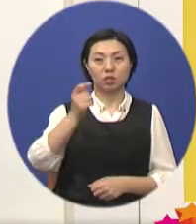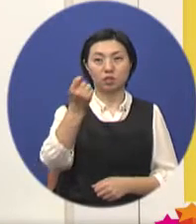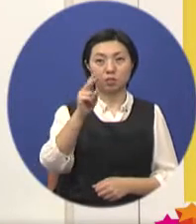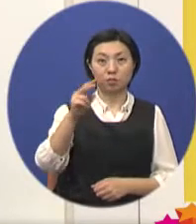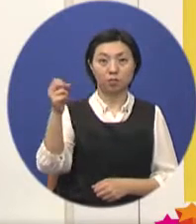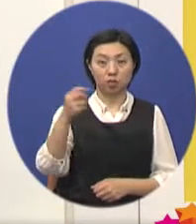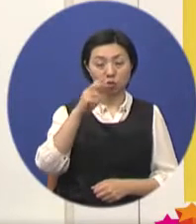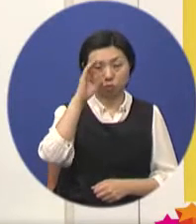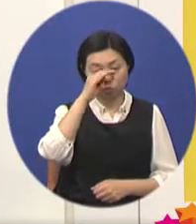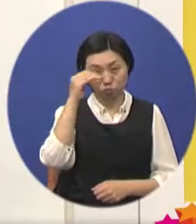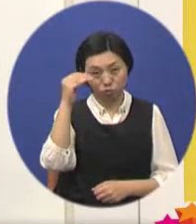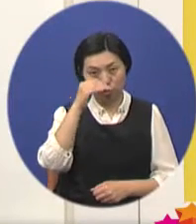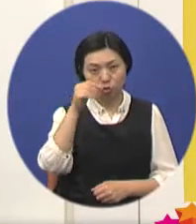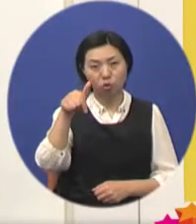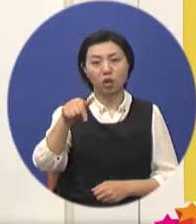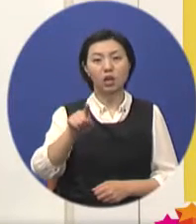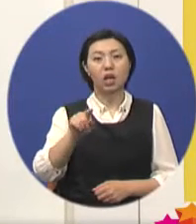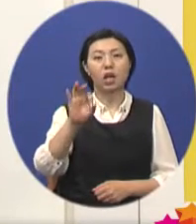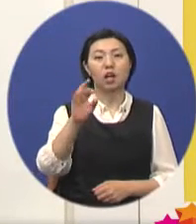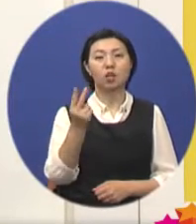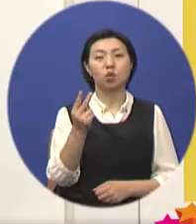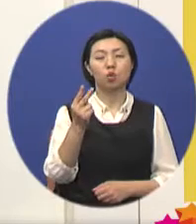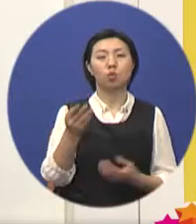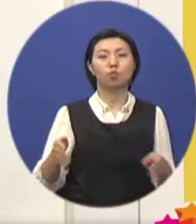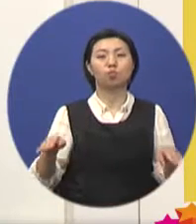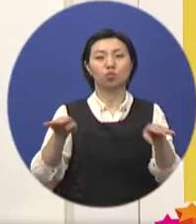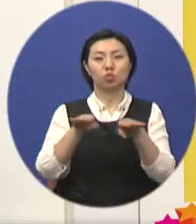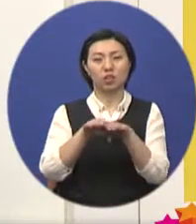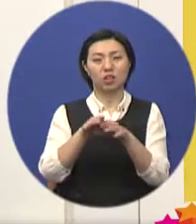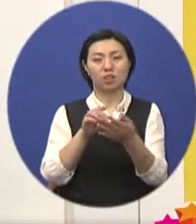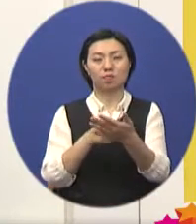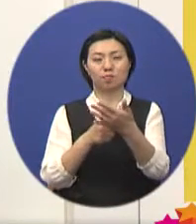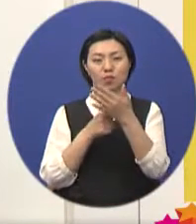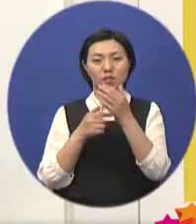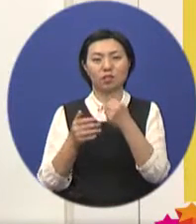보지만. 네. 가요 무대도 또 나오셔가지고 예. 아주